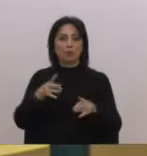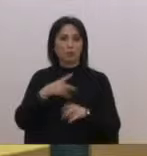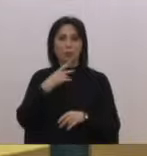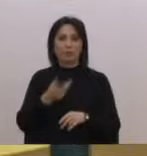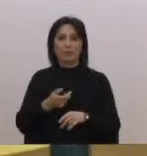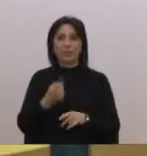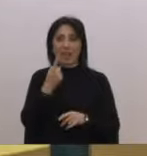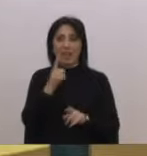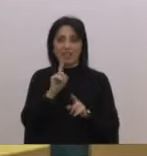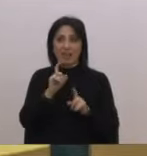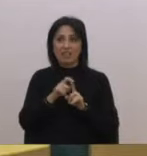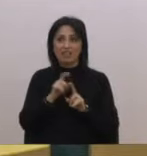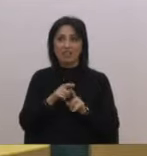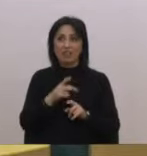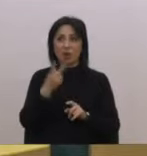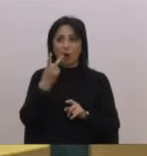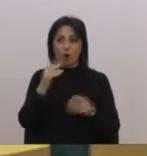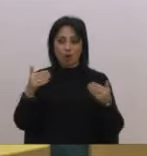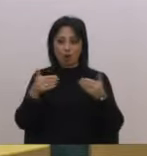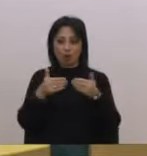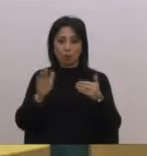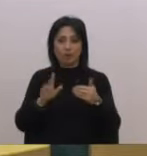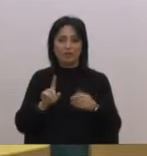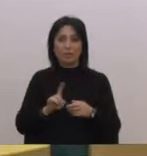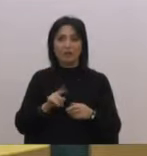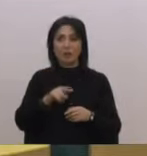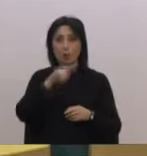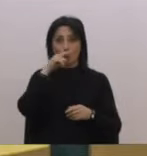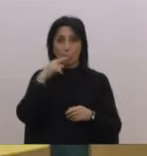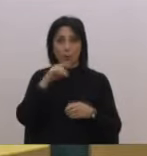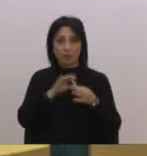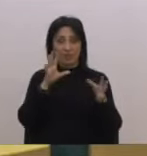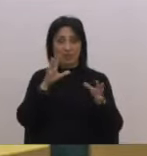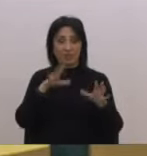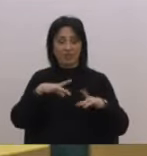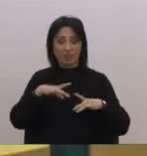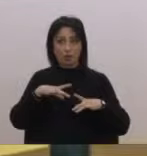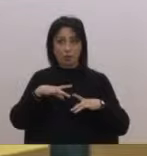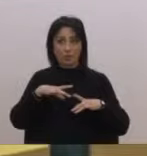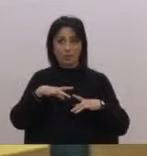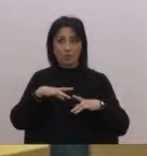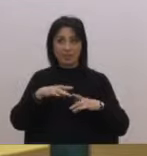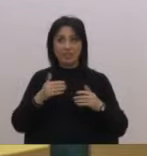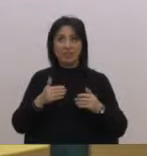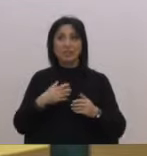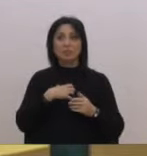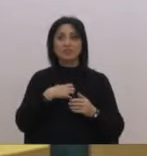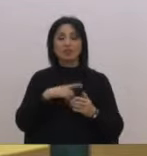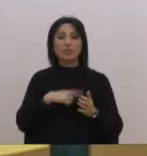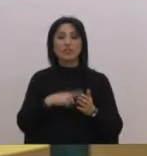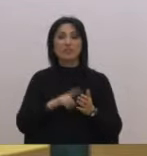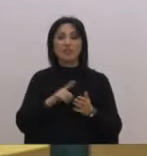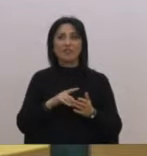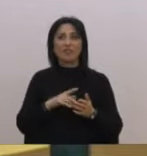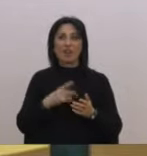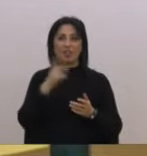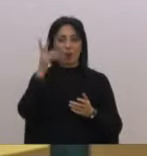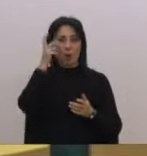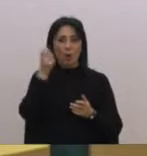Ragaț e ertit, cuit, e sari uori, șeu tau se beli ram. Turul se tanțuet. Vacerovas, sa-i se scot ușor, on sa-i căzut la țari horbali,